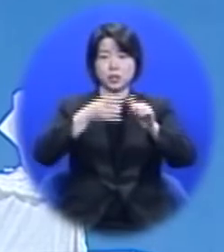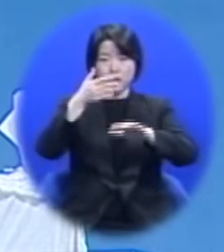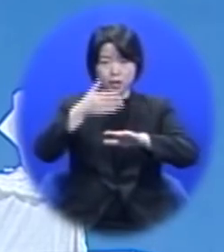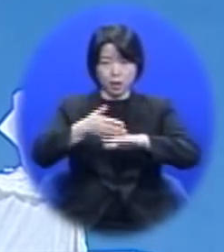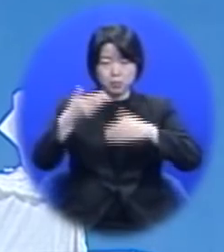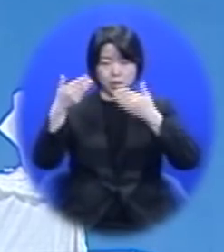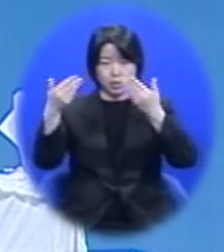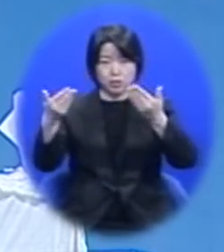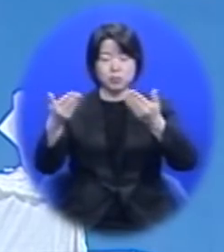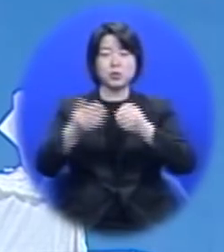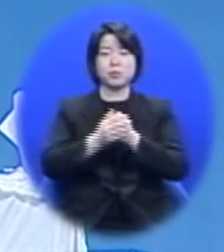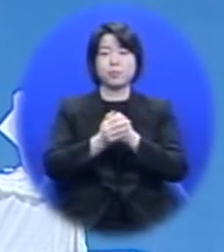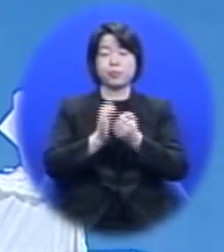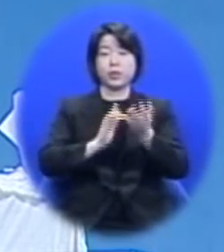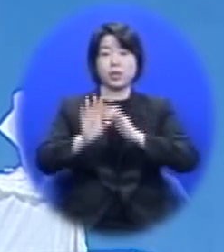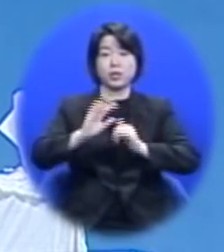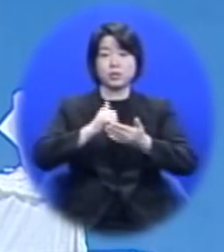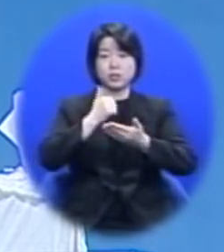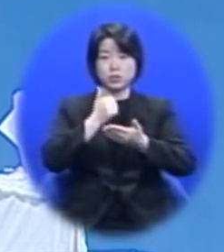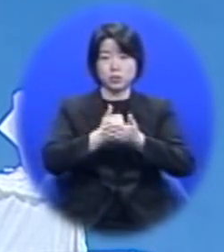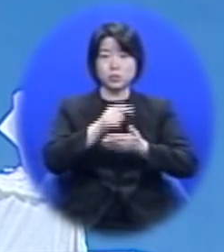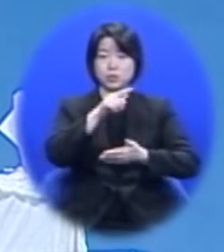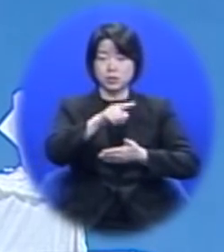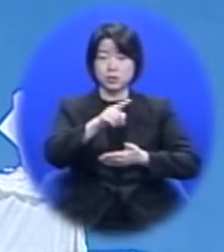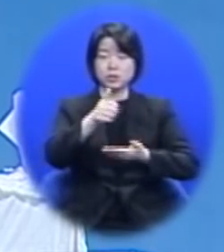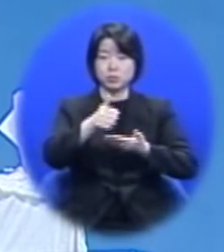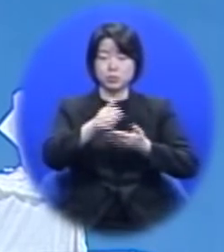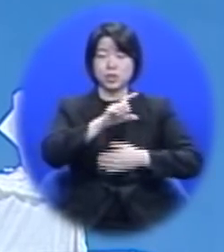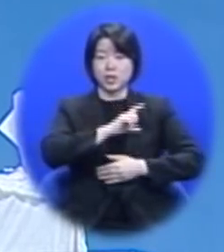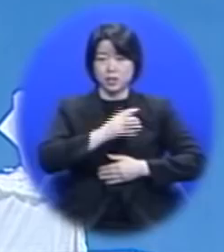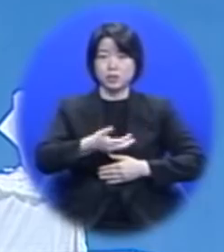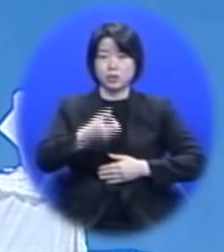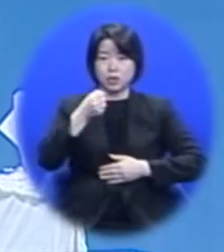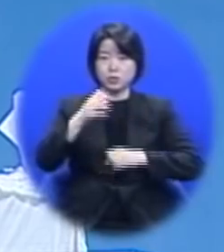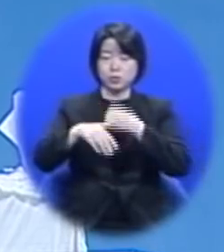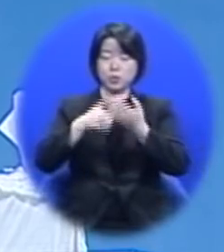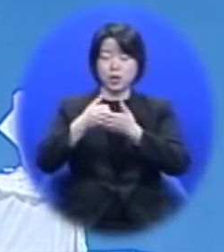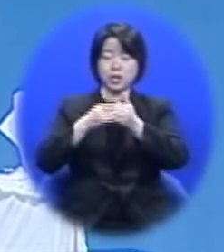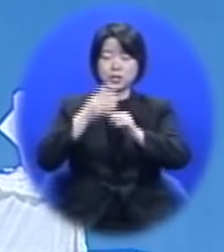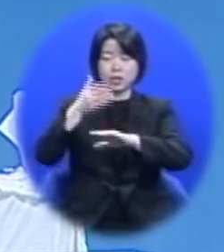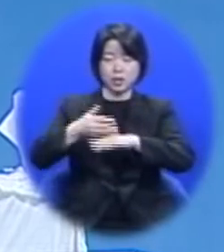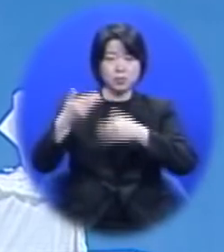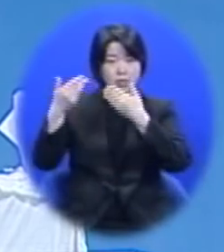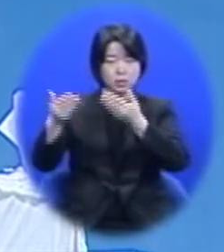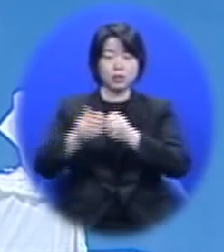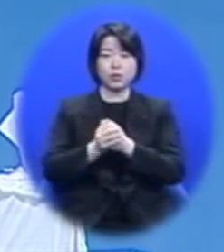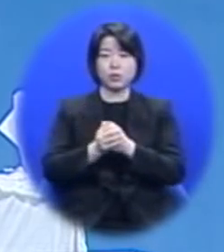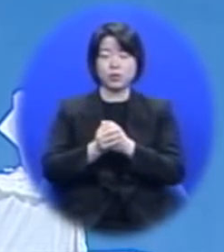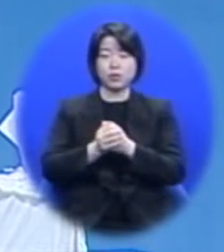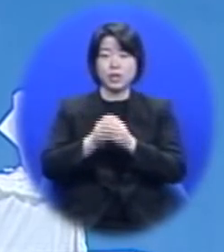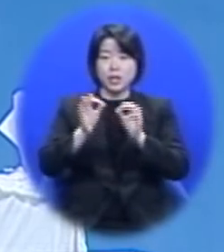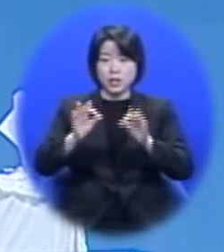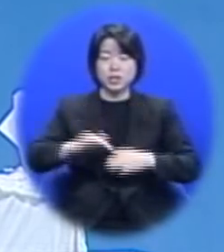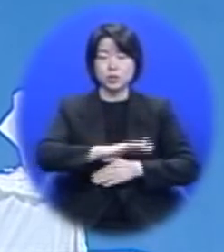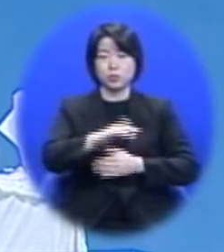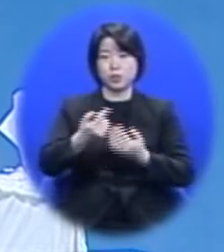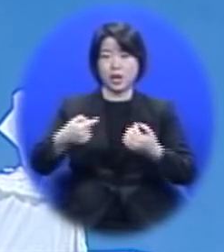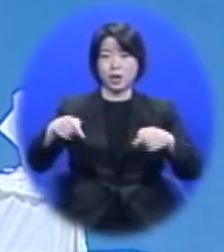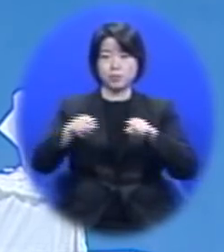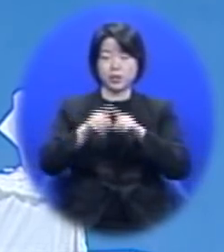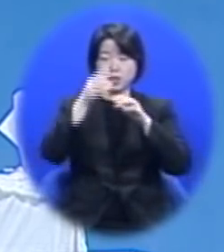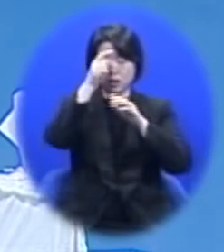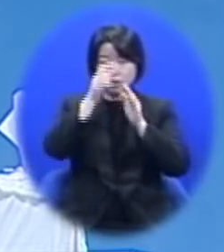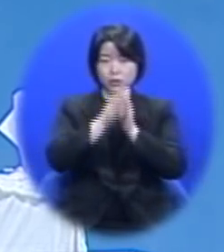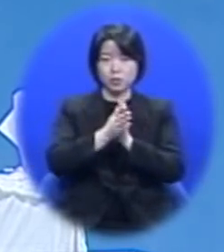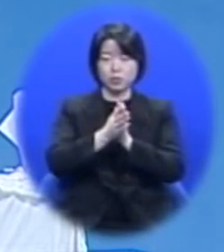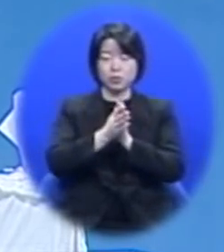예수 그리스도 그분의 이름으로 하나님께 감사하게 하십니다. 이제 우리 같이 기도하겠습니다. 하나님, 오늘